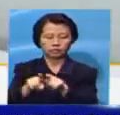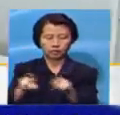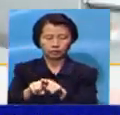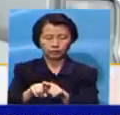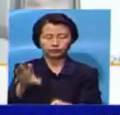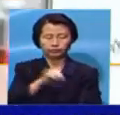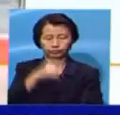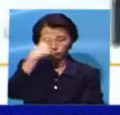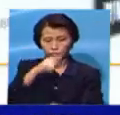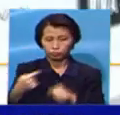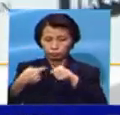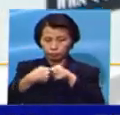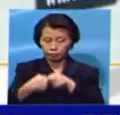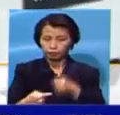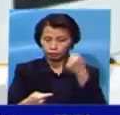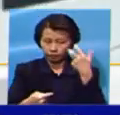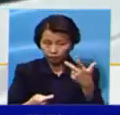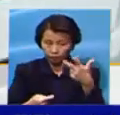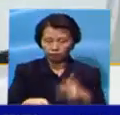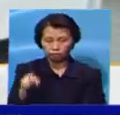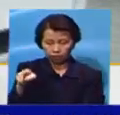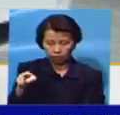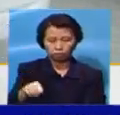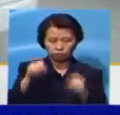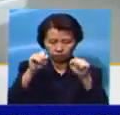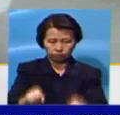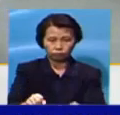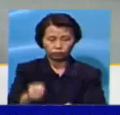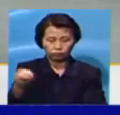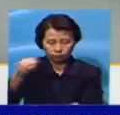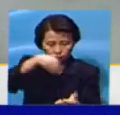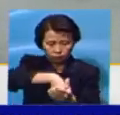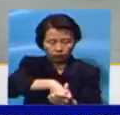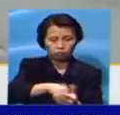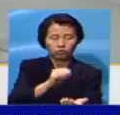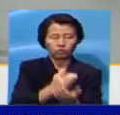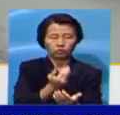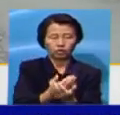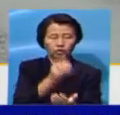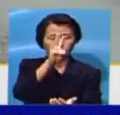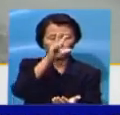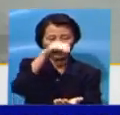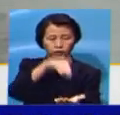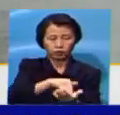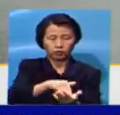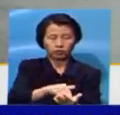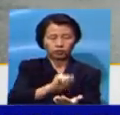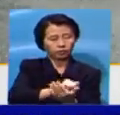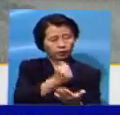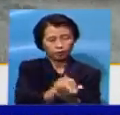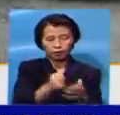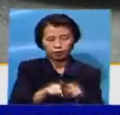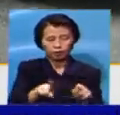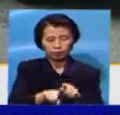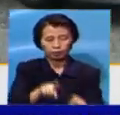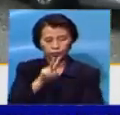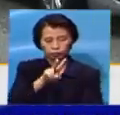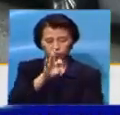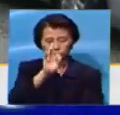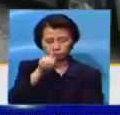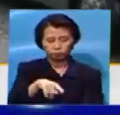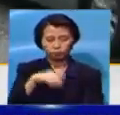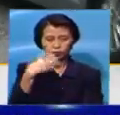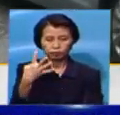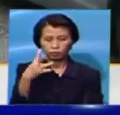manakala bagi pertuduhan ketiga suspek membenarkan kemasukan rm2,000 ke dalam akaun serupa pada 29 April